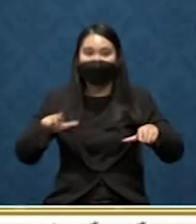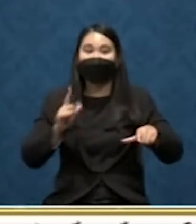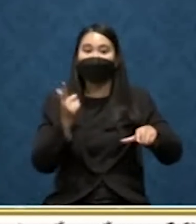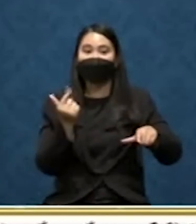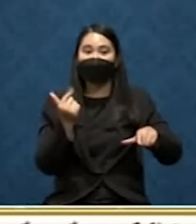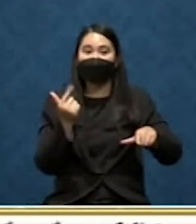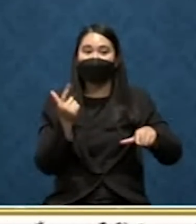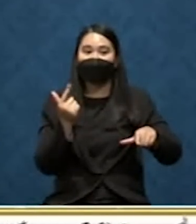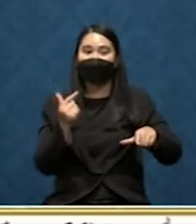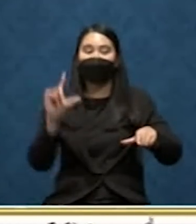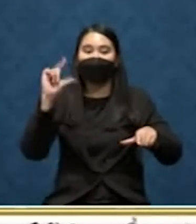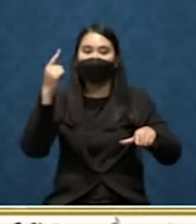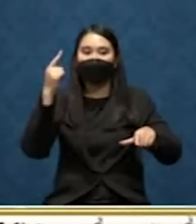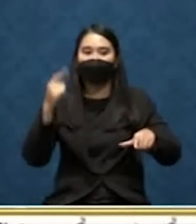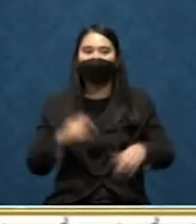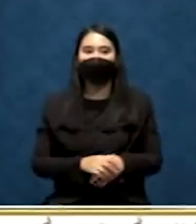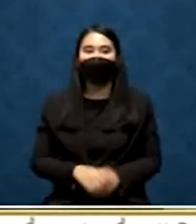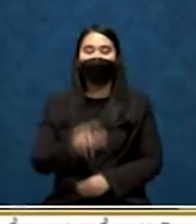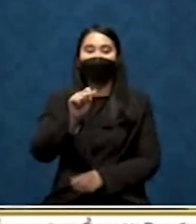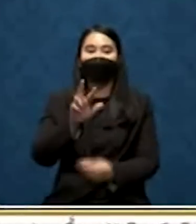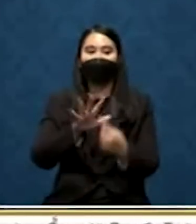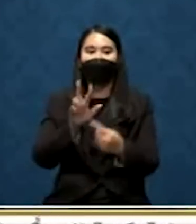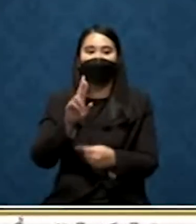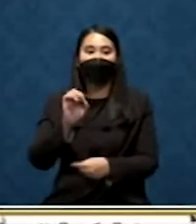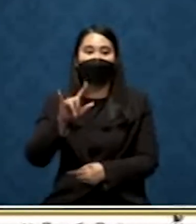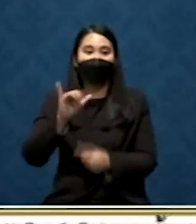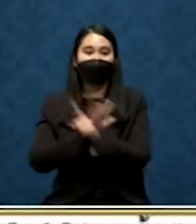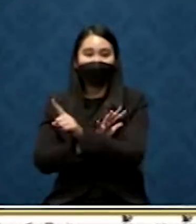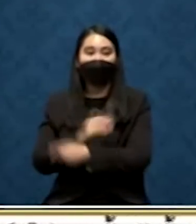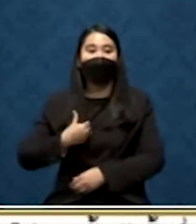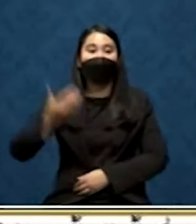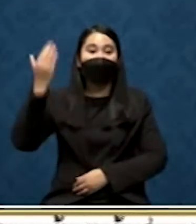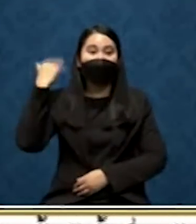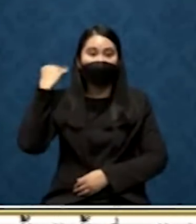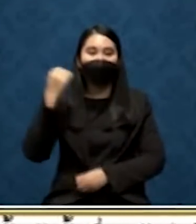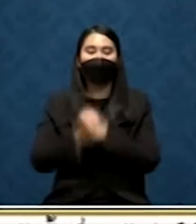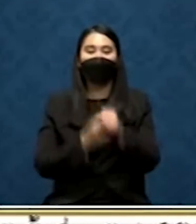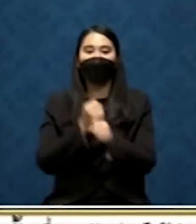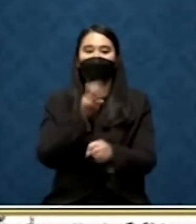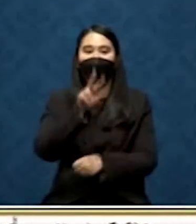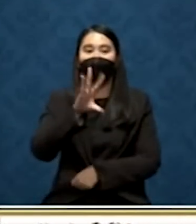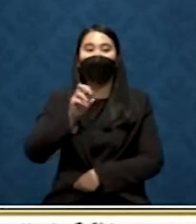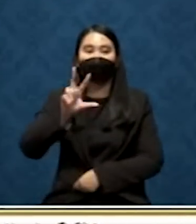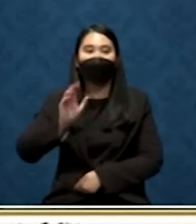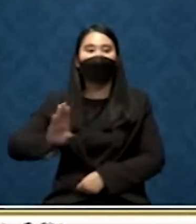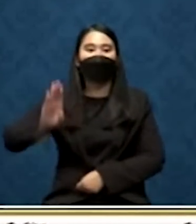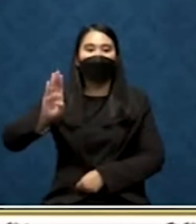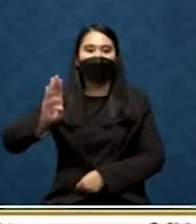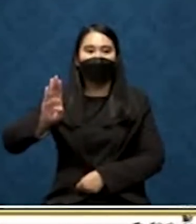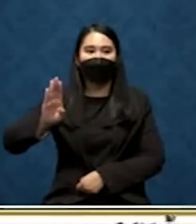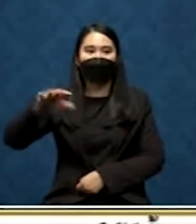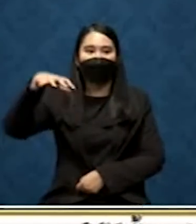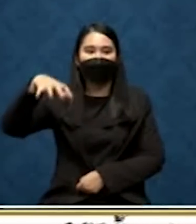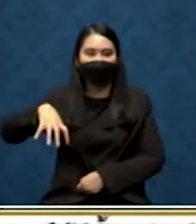ดี ๆ อาลี ซอย 5 ใจกลางเมองที่ดินนี้เดิมในช่วงปี 63 เป็ของบริษัท United Power